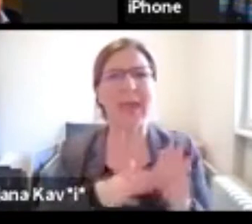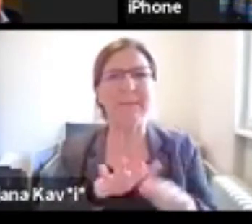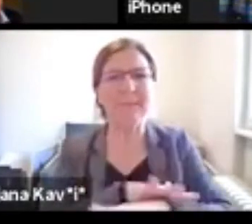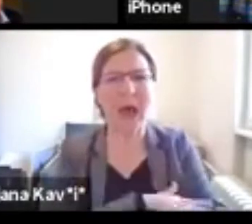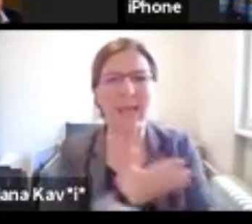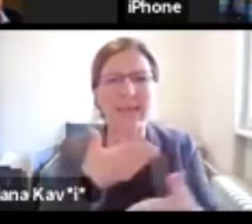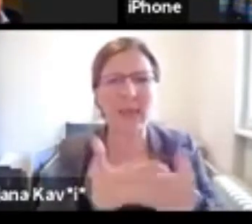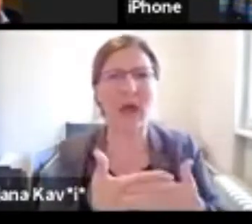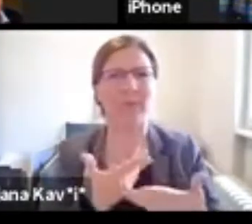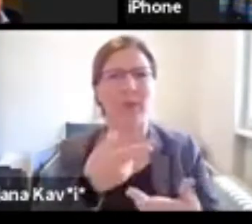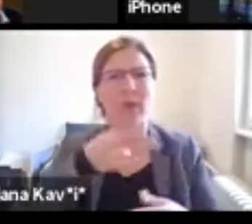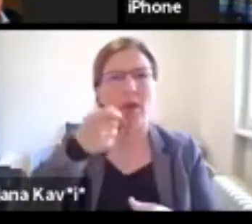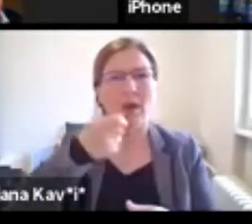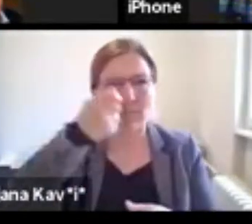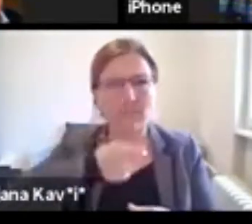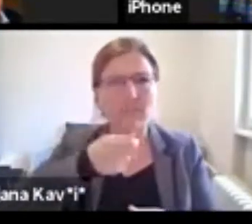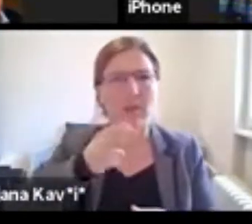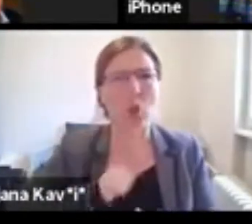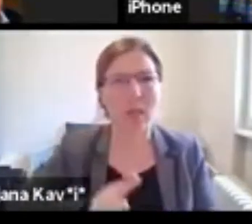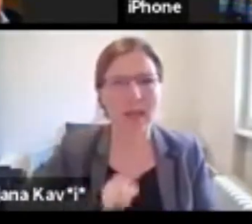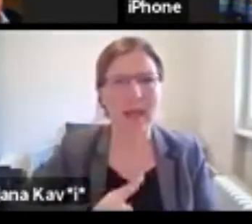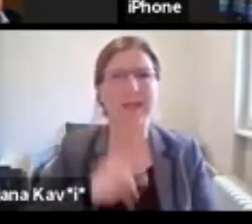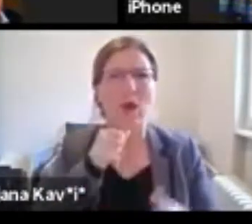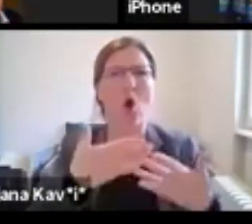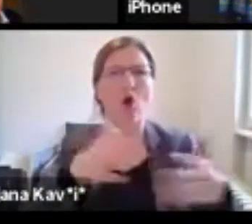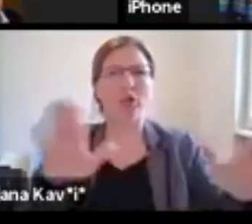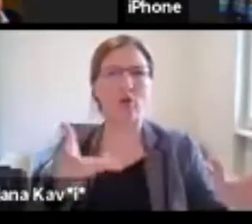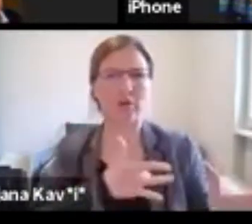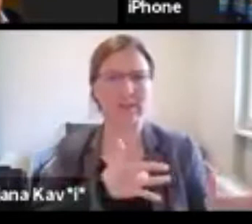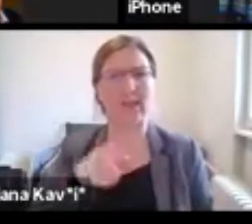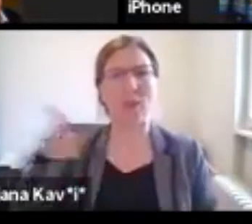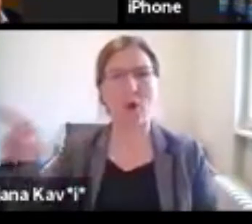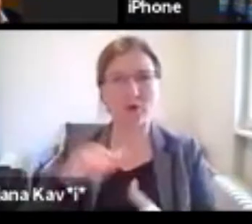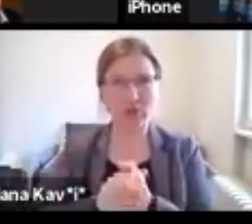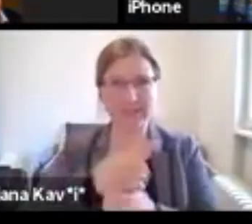srca, da čestita Urihovcima na svemu